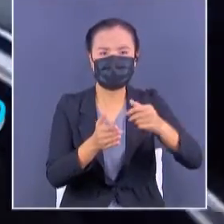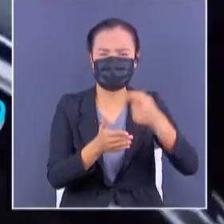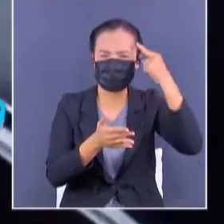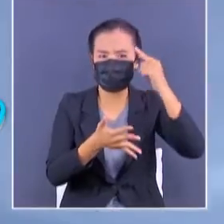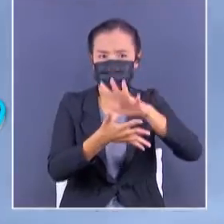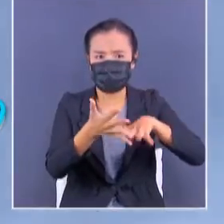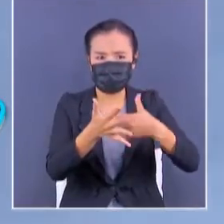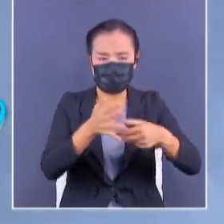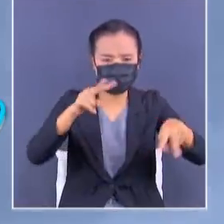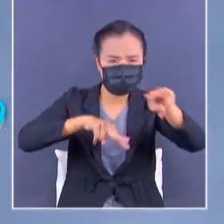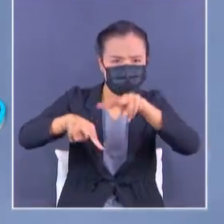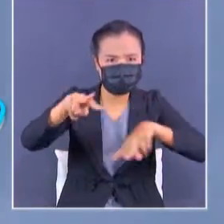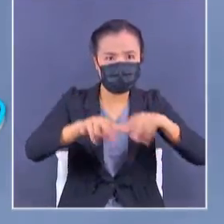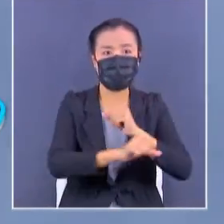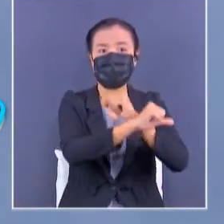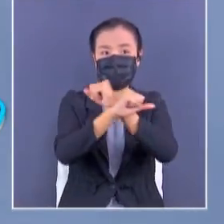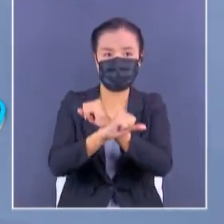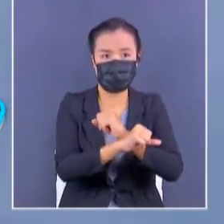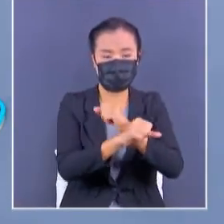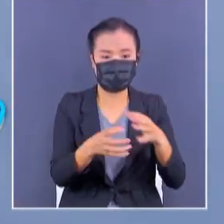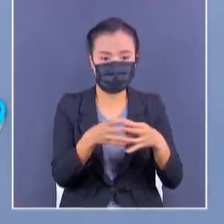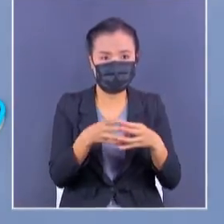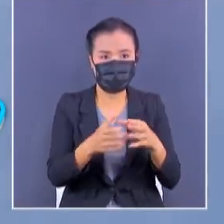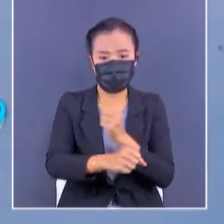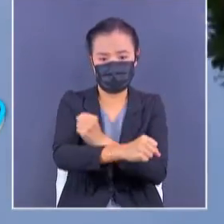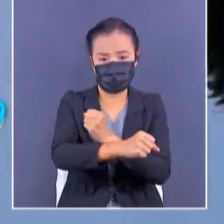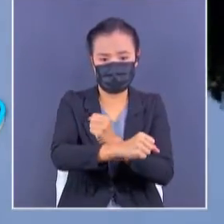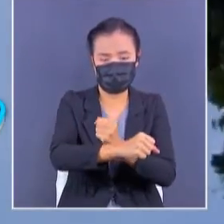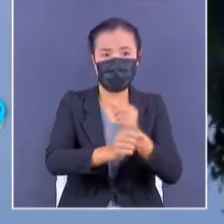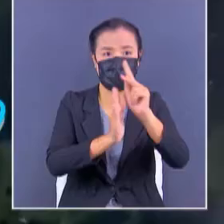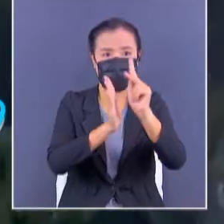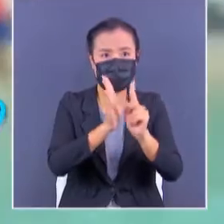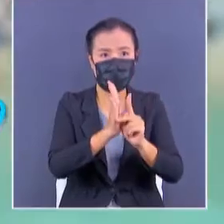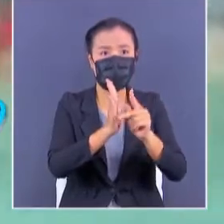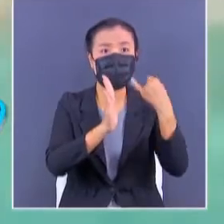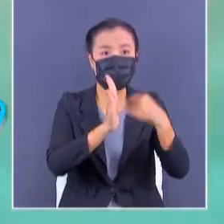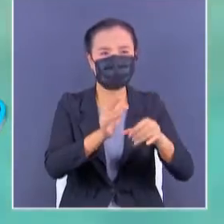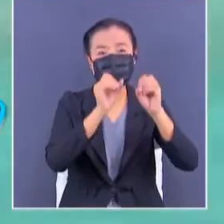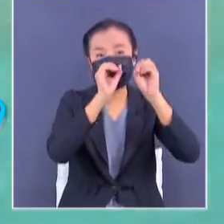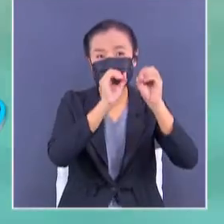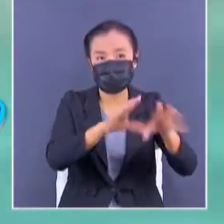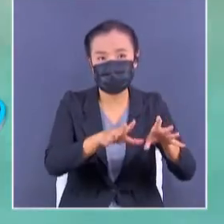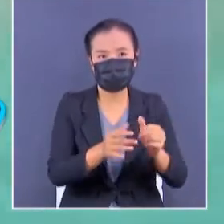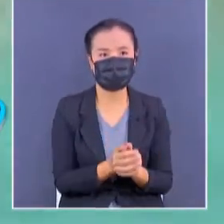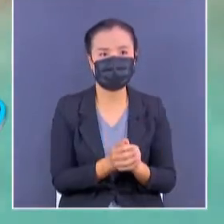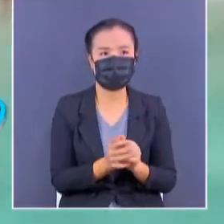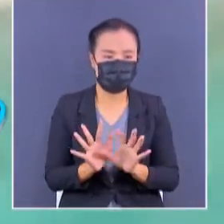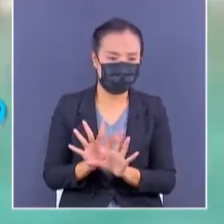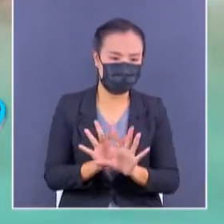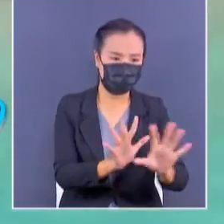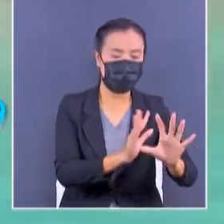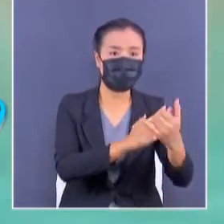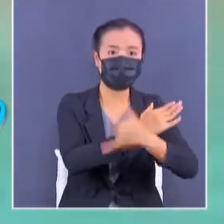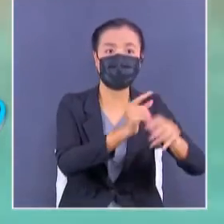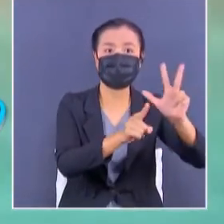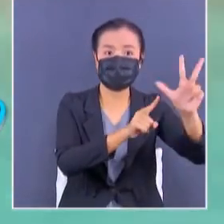แผนเพื่อตรวจสกัดจะได้ป้องกันพวกขบวนการลักลอบขนชาวโรฮิงญามาทิ้งไว้หรือเพื่อที่จะเดินทางผ่านไปยังประเทศที่3